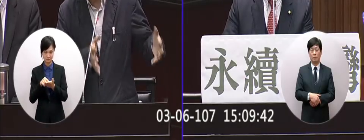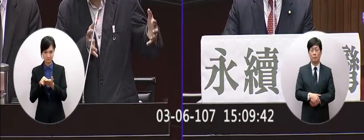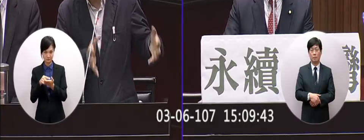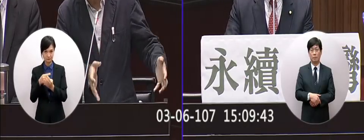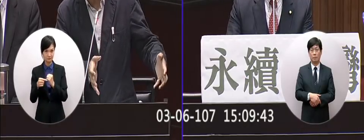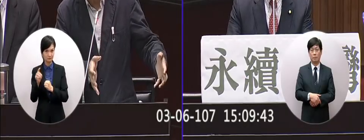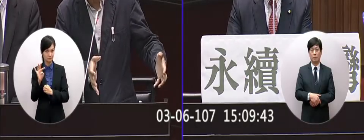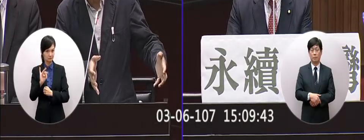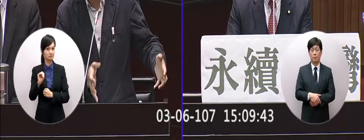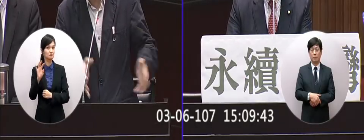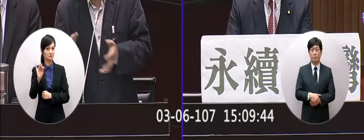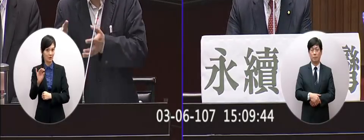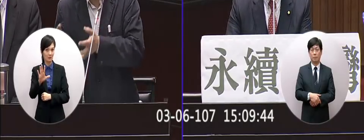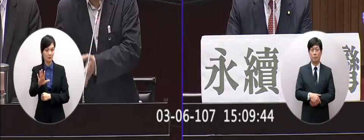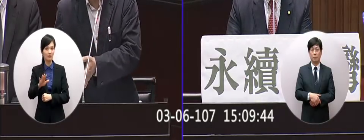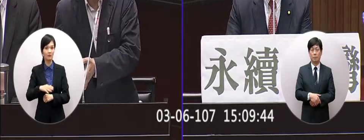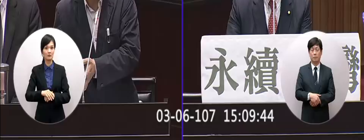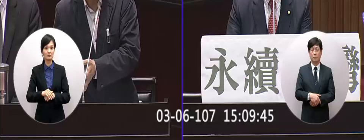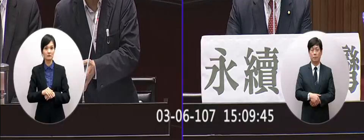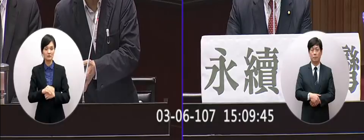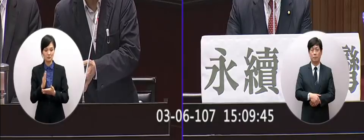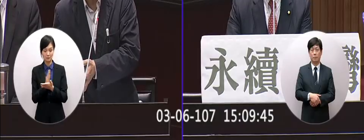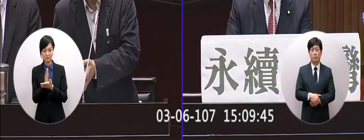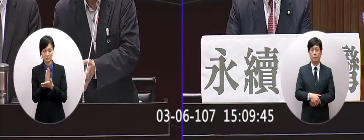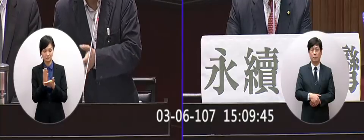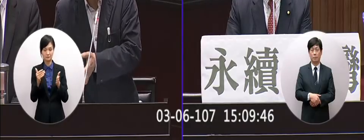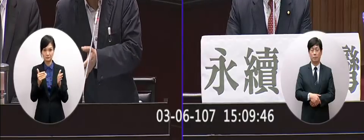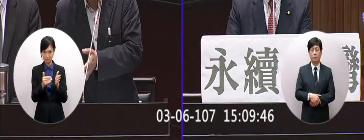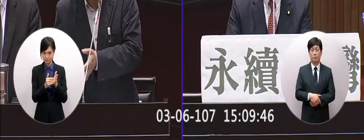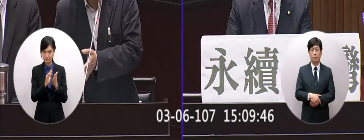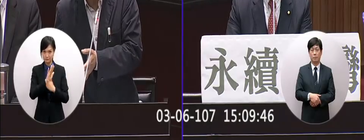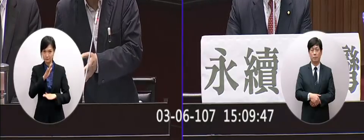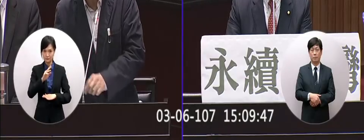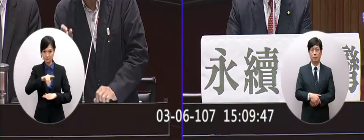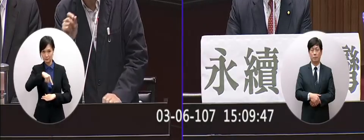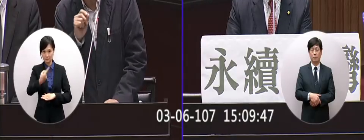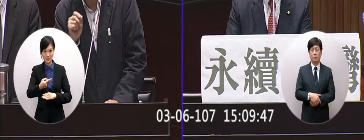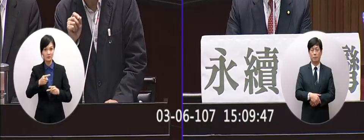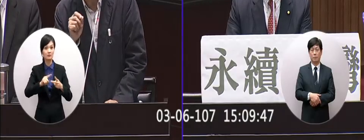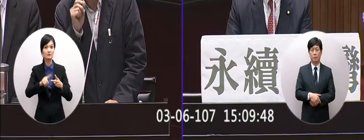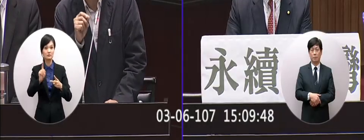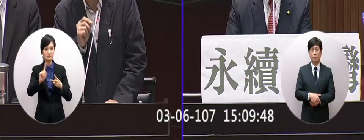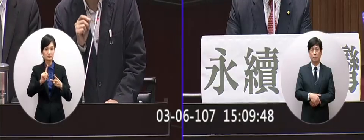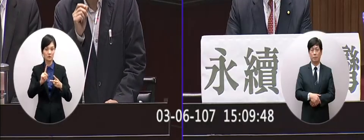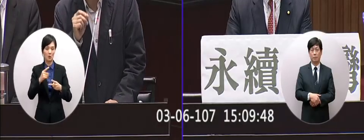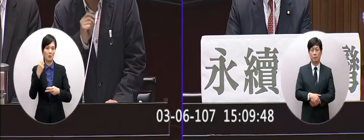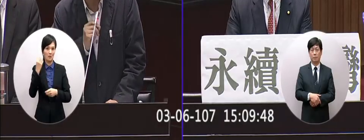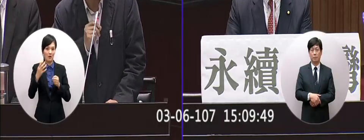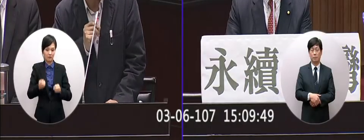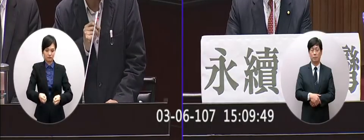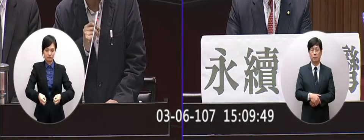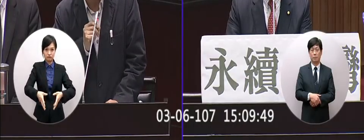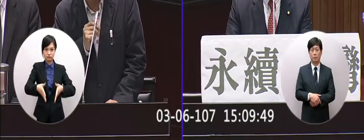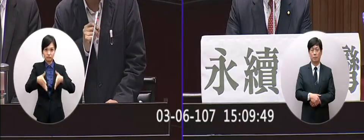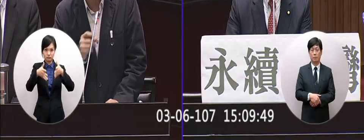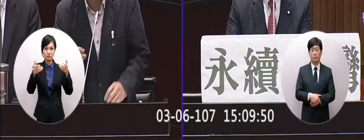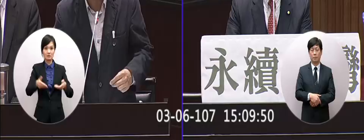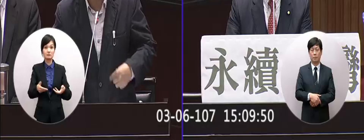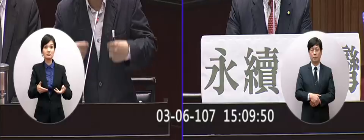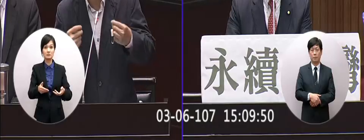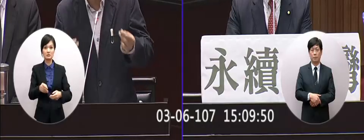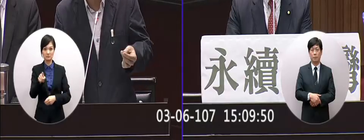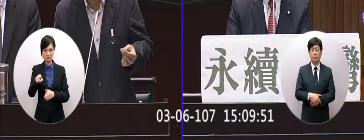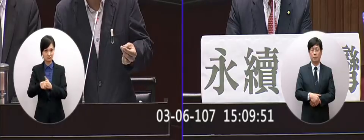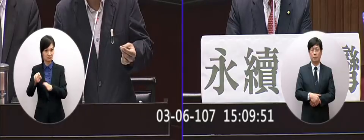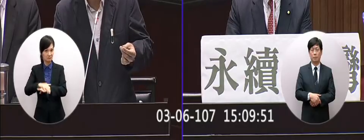来就评估之后，再来就进入了重建。重建的计划是需要规划，您是专家，你一定了解，要